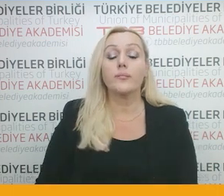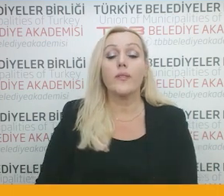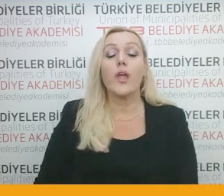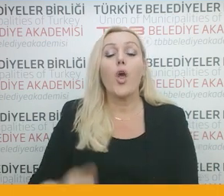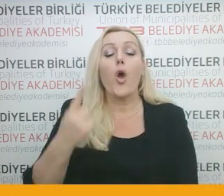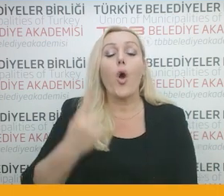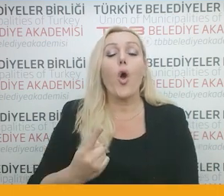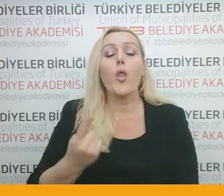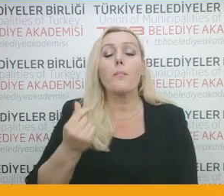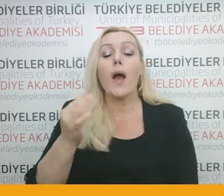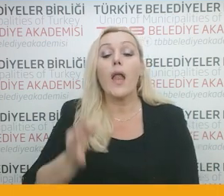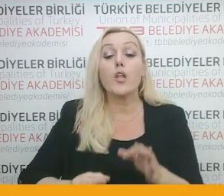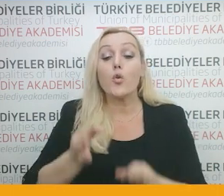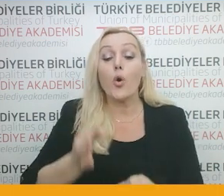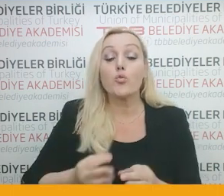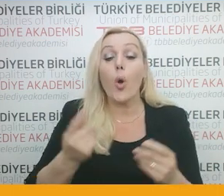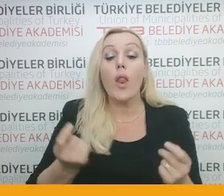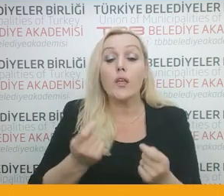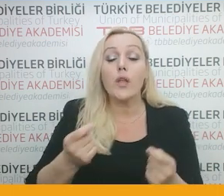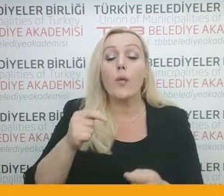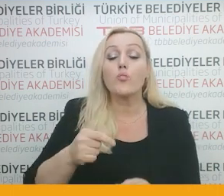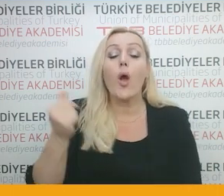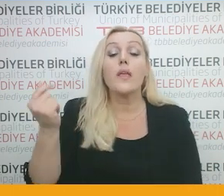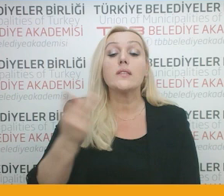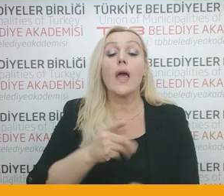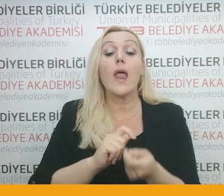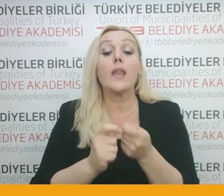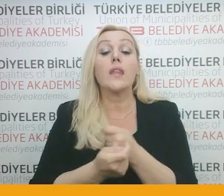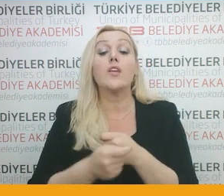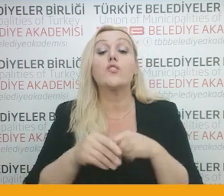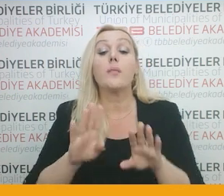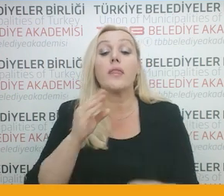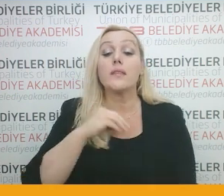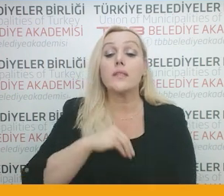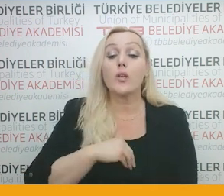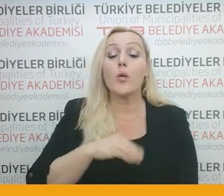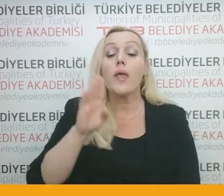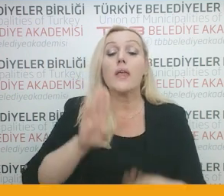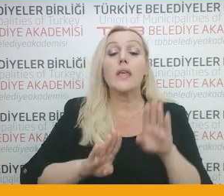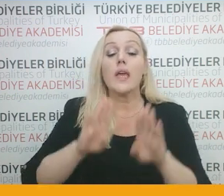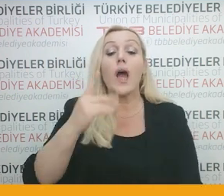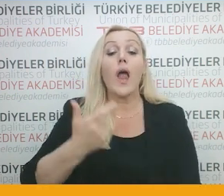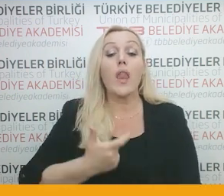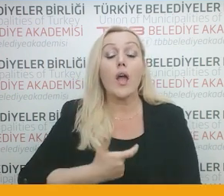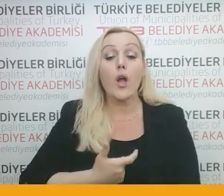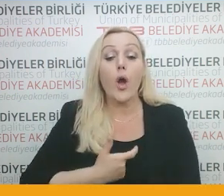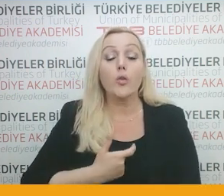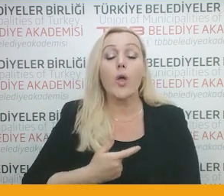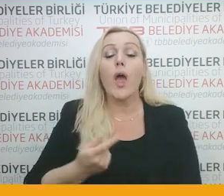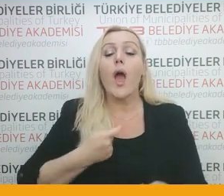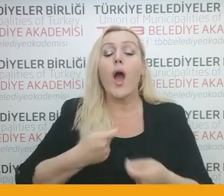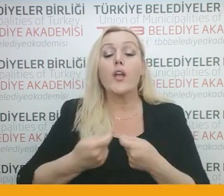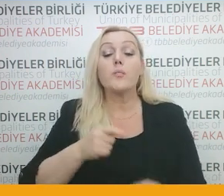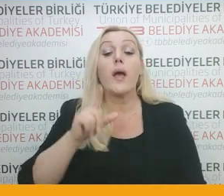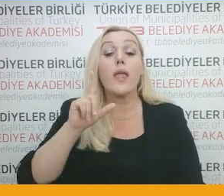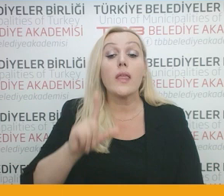Ön mali kontrole tabi işte arkadaşlar. Bu rakamlar değişmedi zannediyorum. İhale kanunu tabi olsun olmasın harcamaya gerektirecek taahhüt